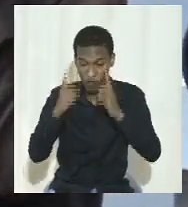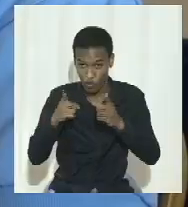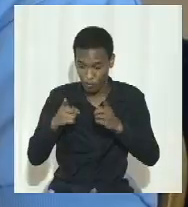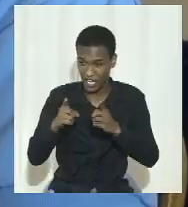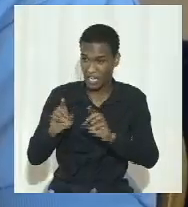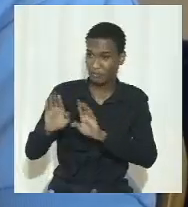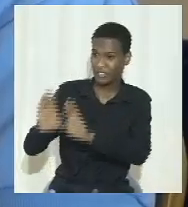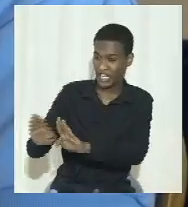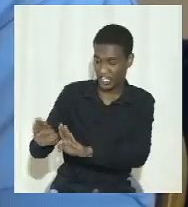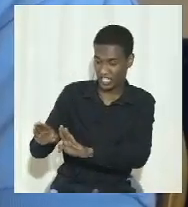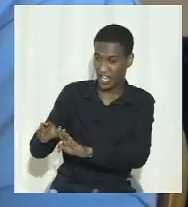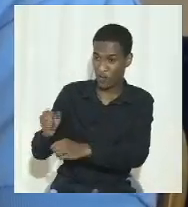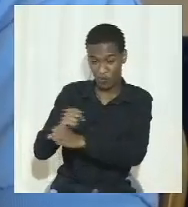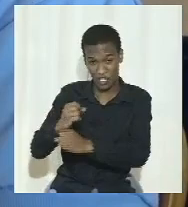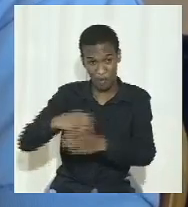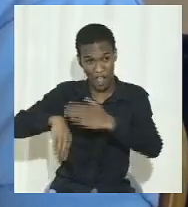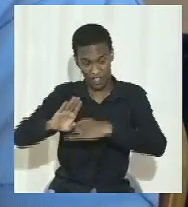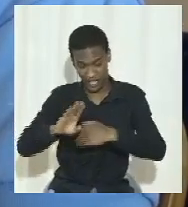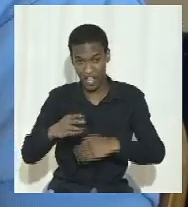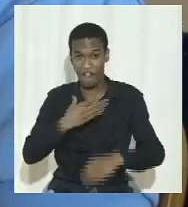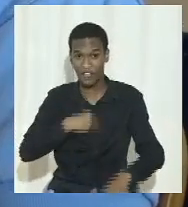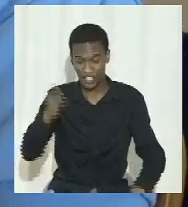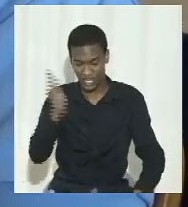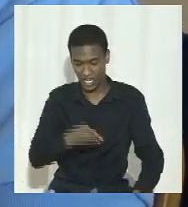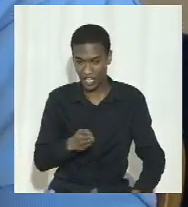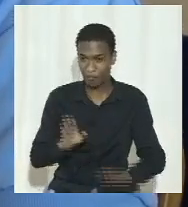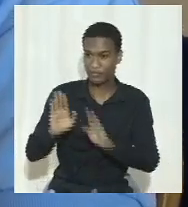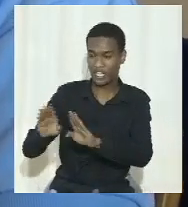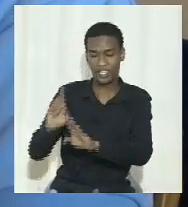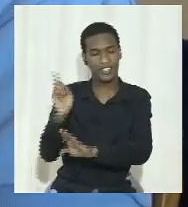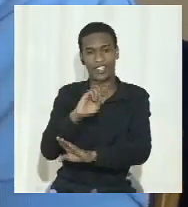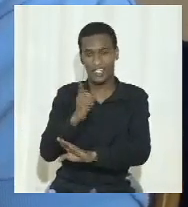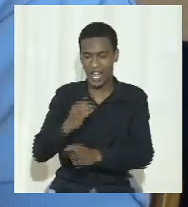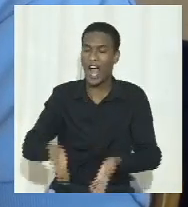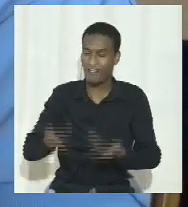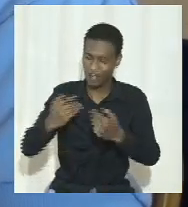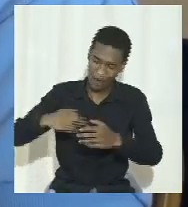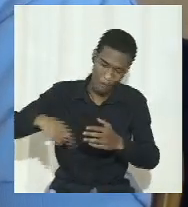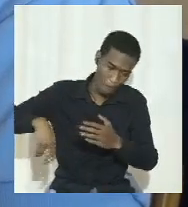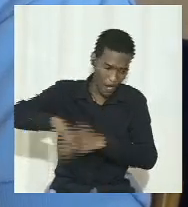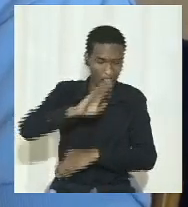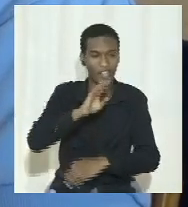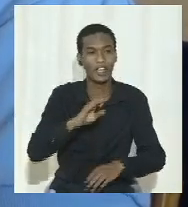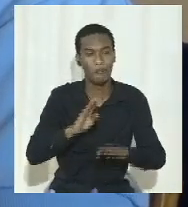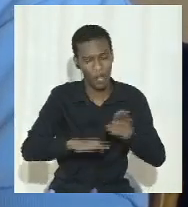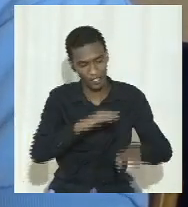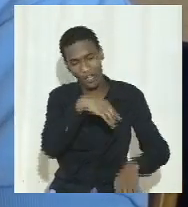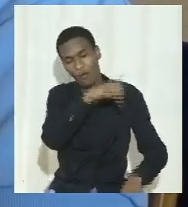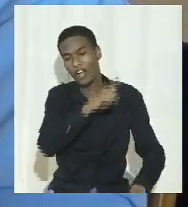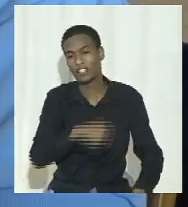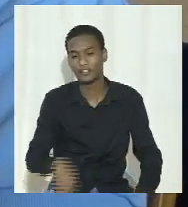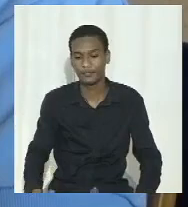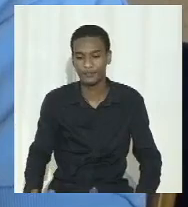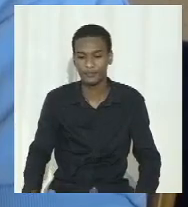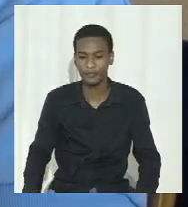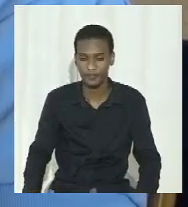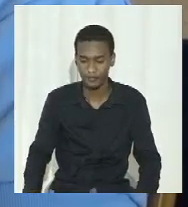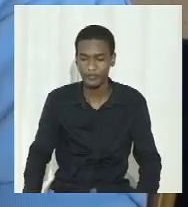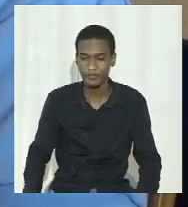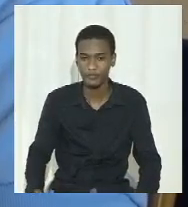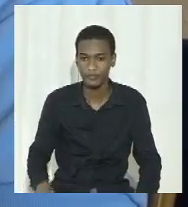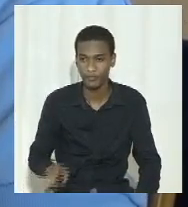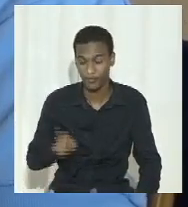aty aloha any atao amin'ny gendarmeria dia raha tsika mahafantatra foana angamba ny teny lefa ny sekretera fanjakana mety diny gendarmeripirenena ireo